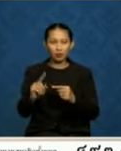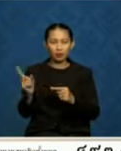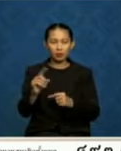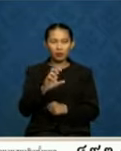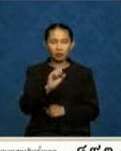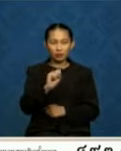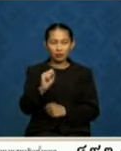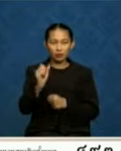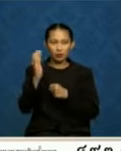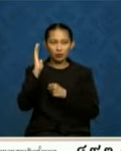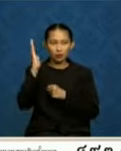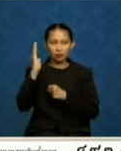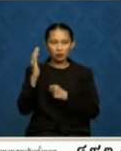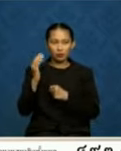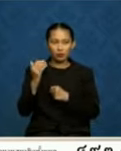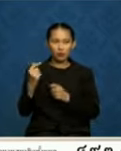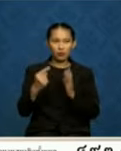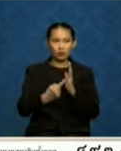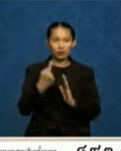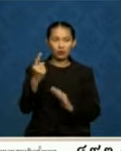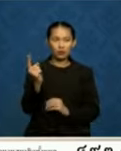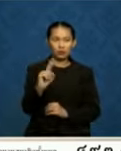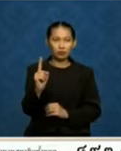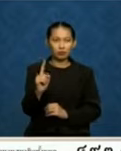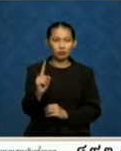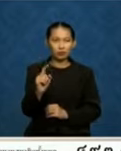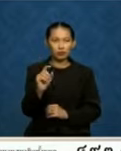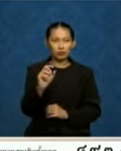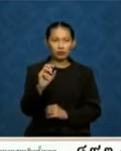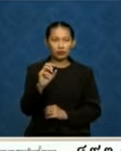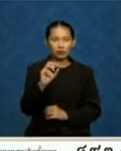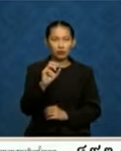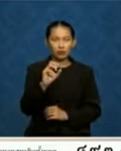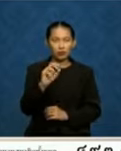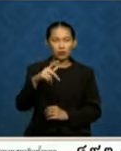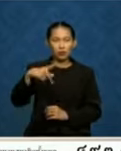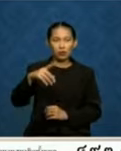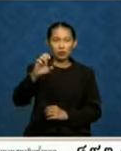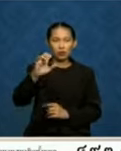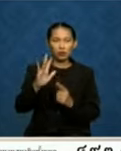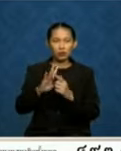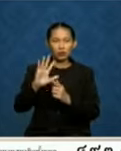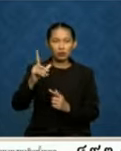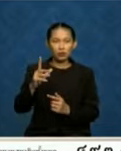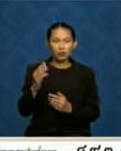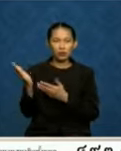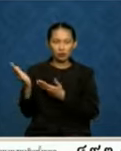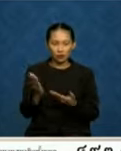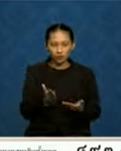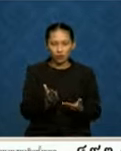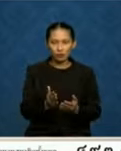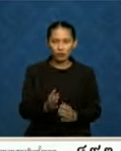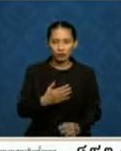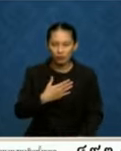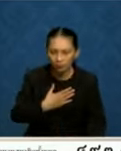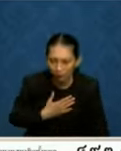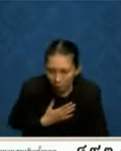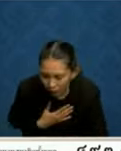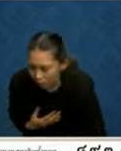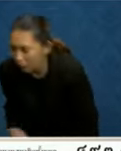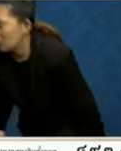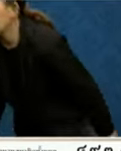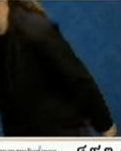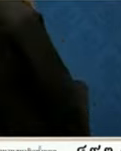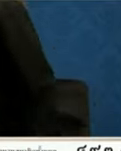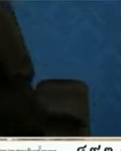มาชิกเลยนะครับเริ่มที่ท่านพิเชษเชื้อเมืองพานครับเรียนเชิญครับ กราบเรียนท่